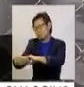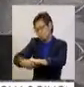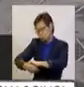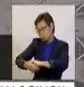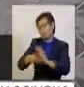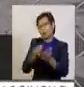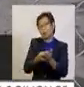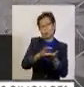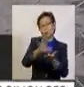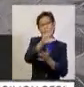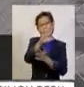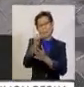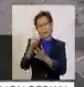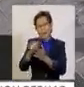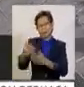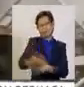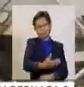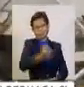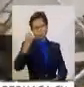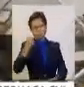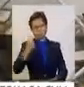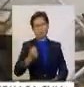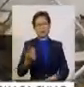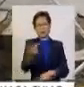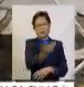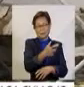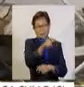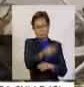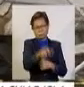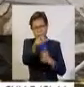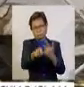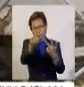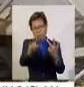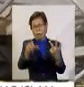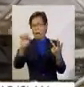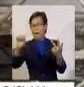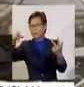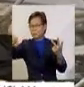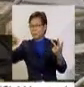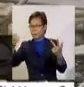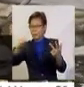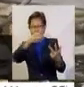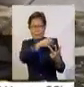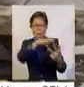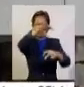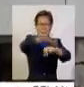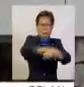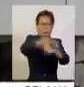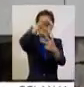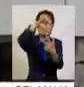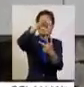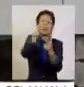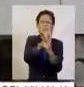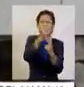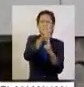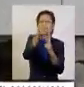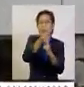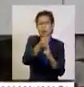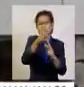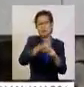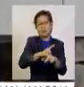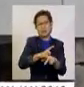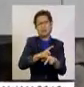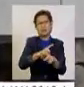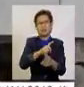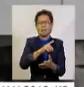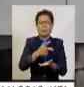tunai RM5,000 turut disita. Ketiga-tiga mereka ditahan pegawai SPRM Selangor petang semalam di sebuah restoran di Pelabuhan